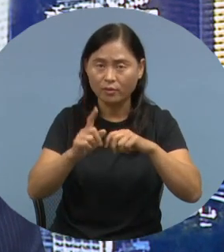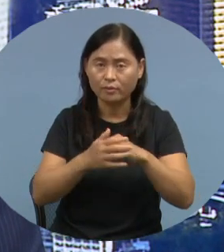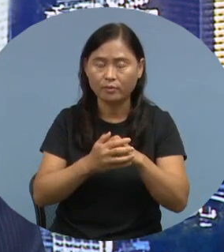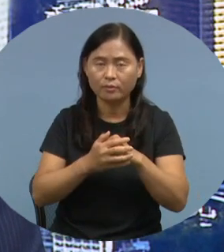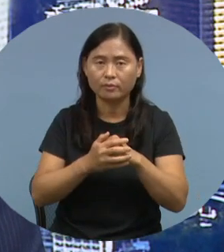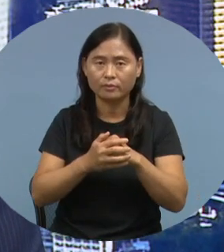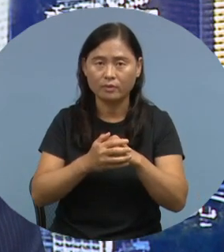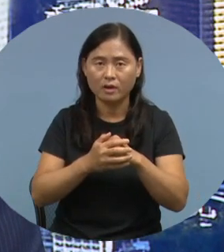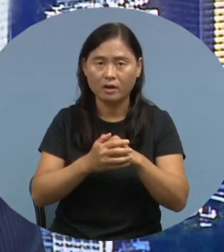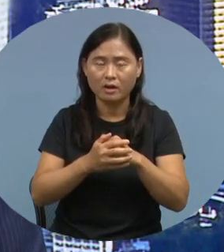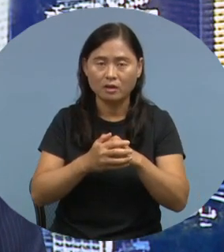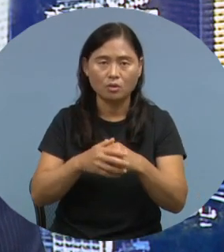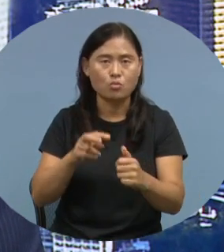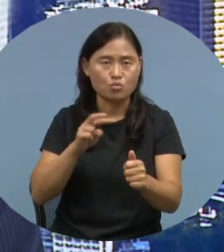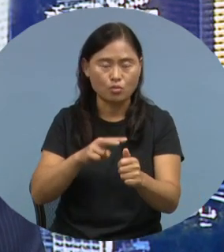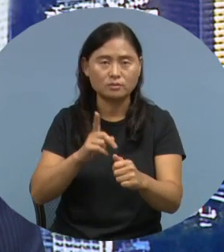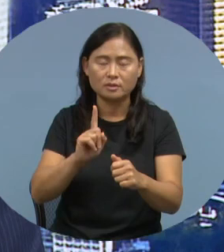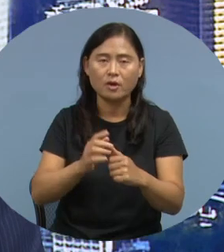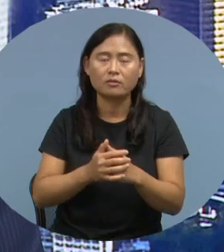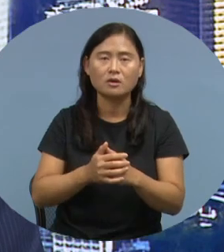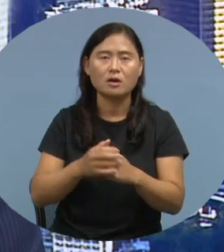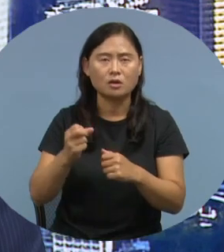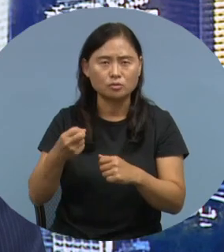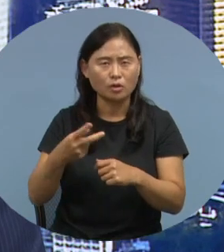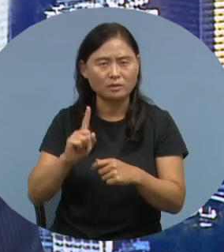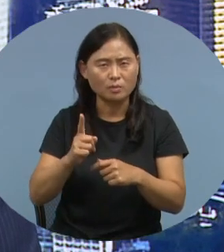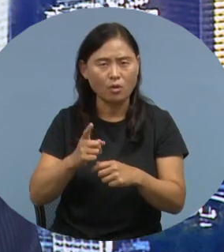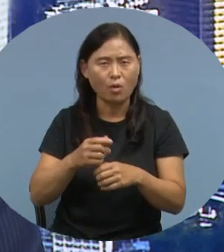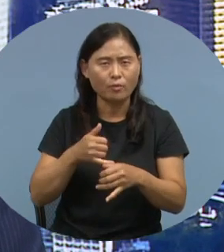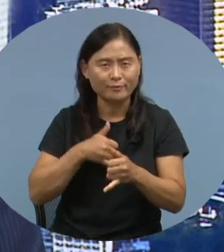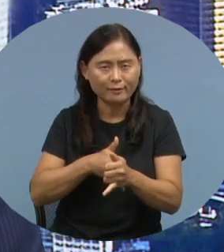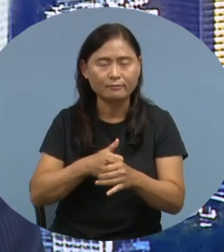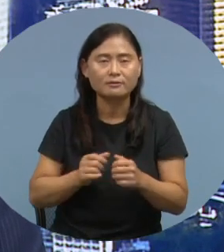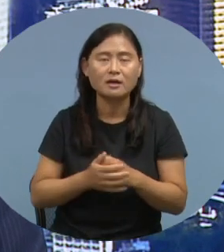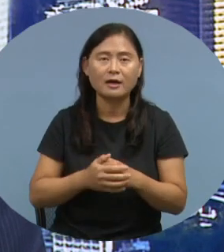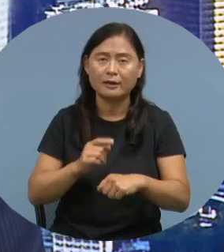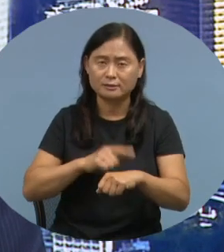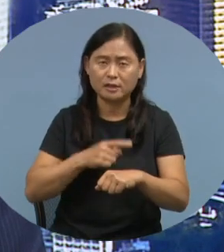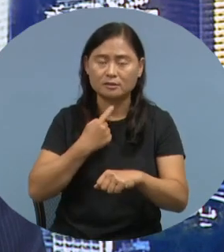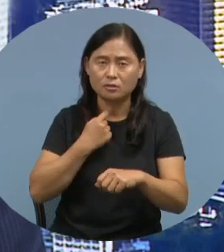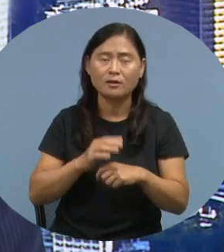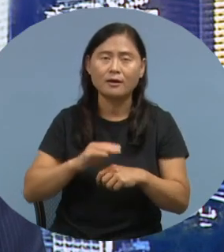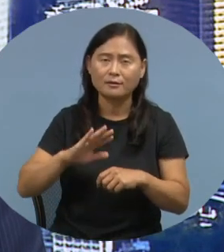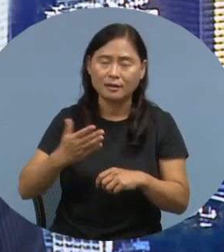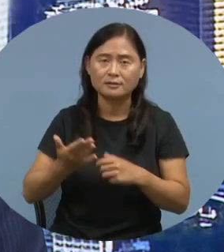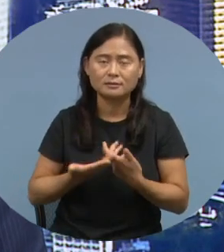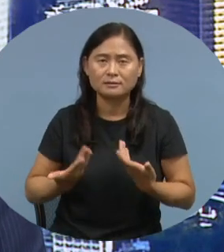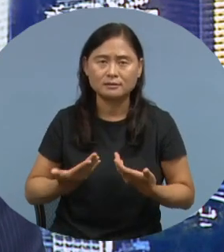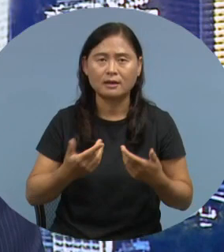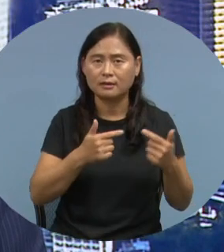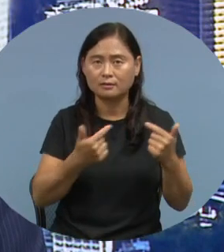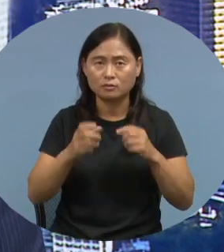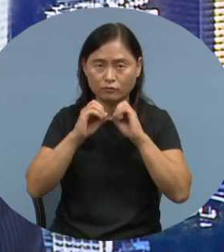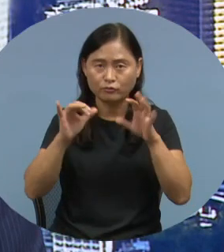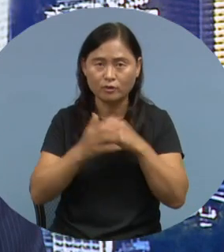個怎樣進行的規管定係點樣執行，咁呢個真係需要花啲時間。但無論如何都好，喺呢個時候繼續呼籲